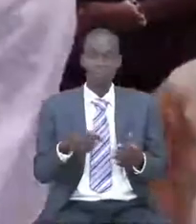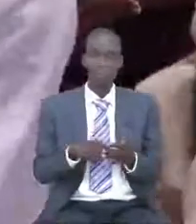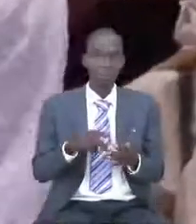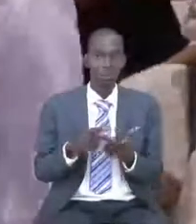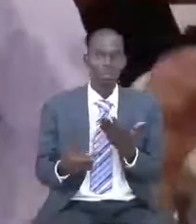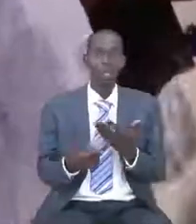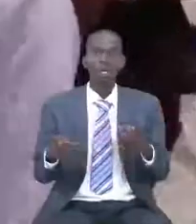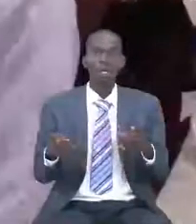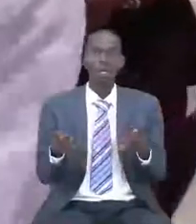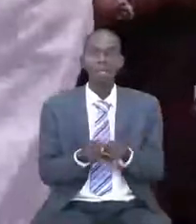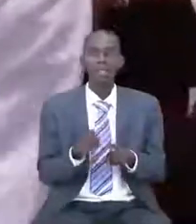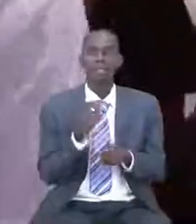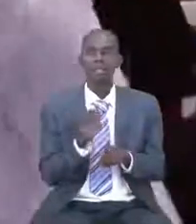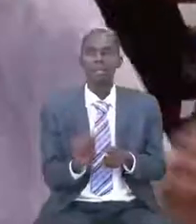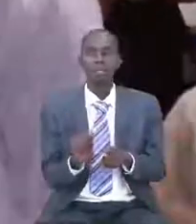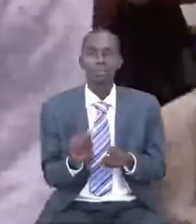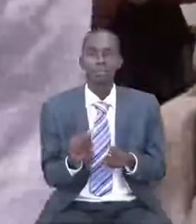lieu